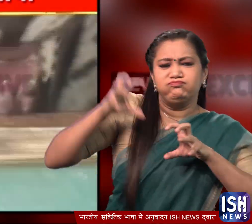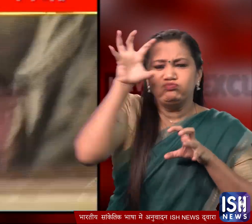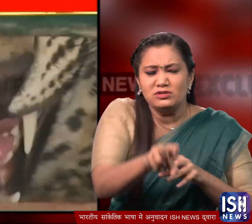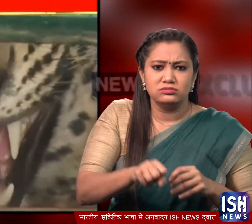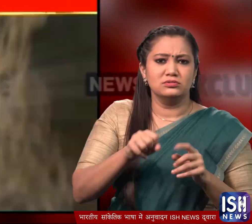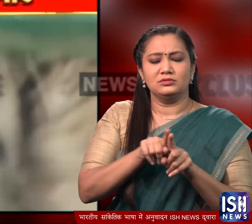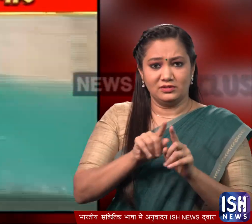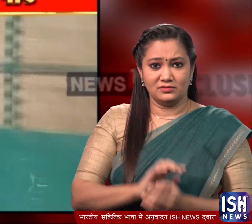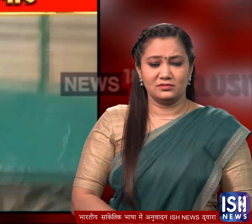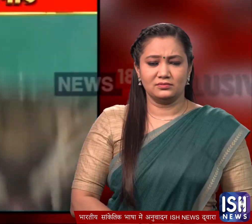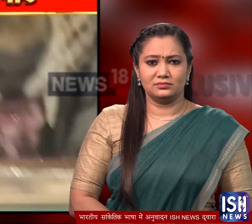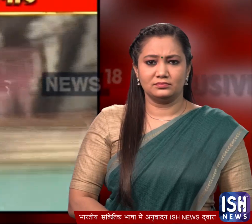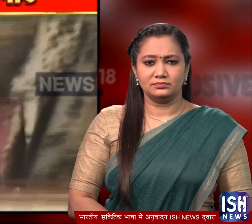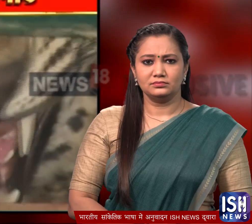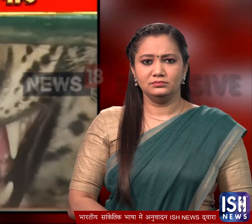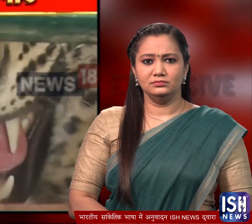की फिराक में दिखा।